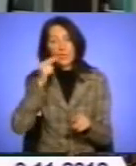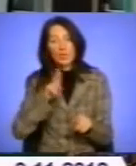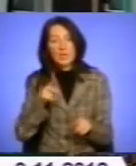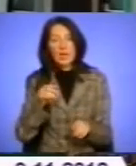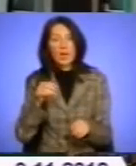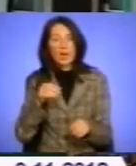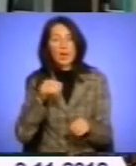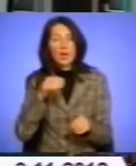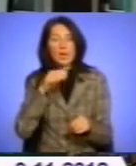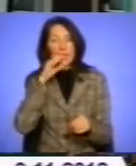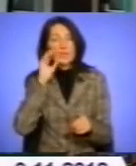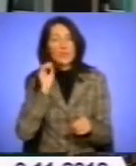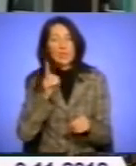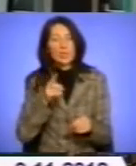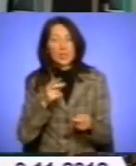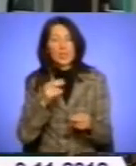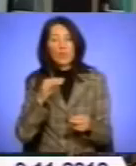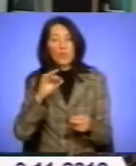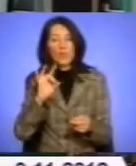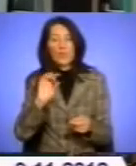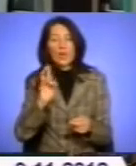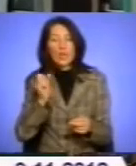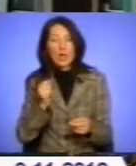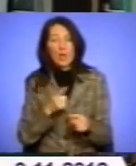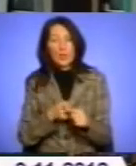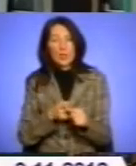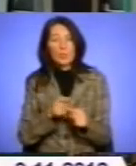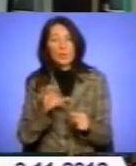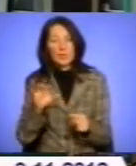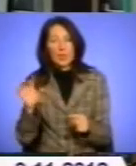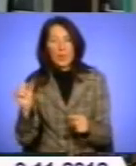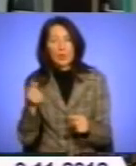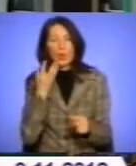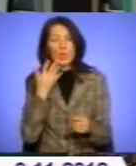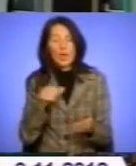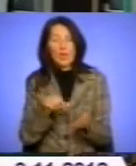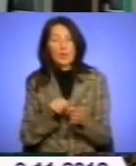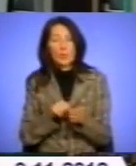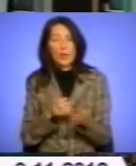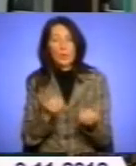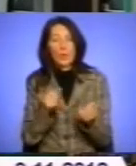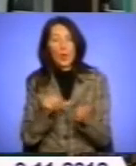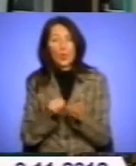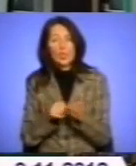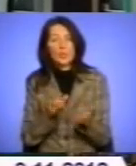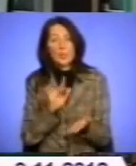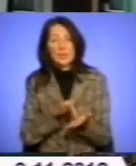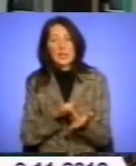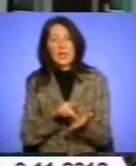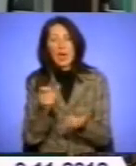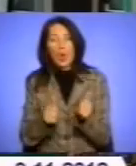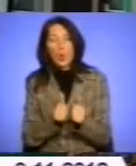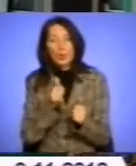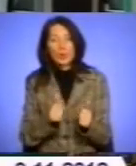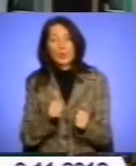Шевченка, майже півсеместру, тому що коли я виступаю, приймаю участь у міських конкурсах патріотичних віршів, я